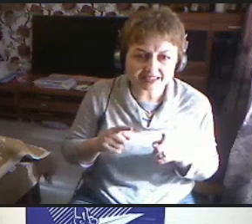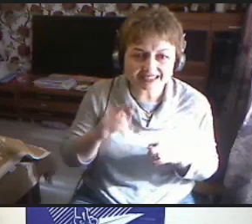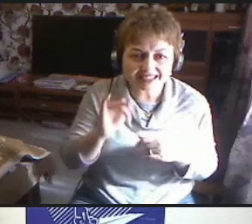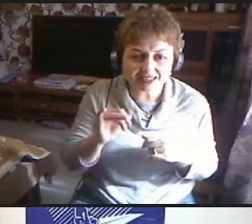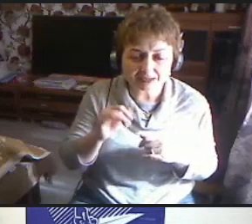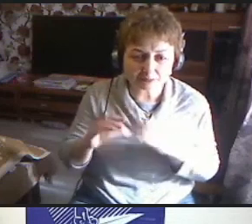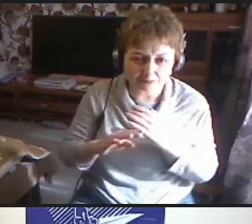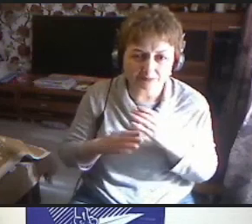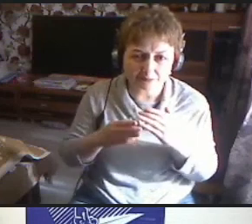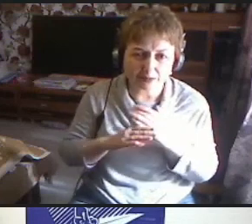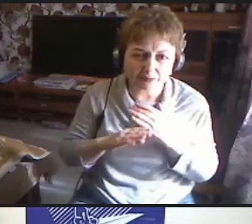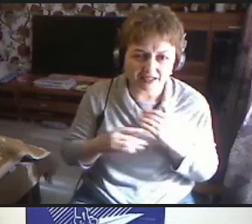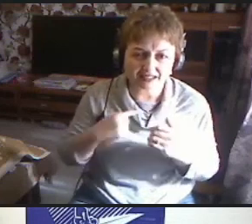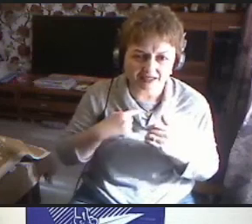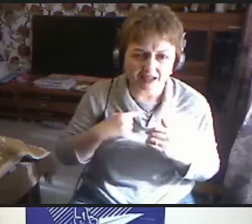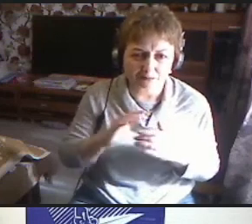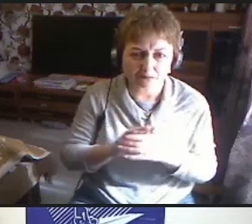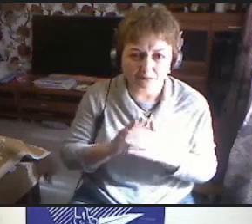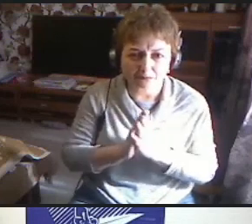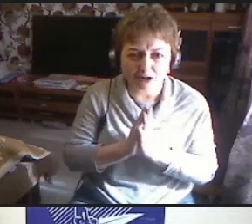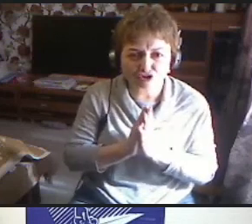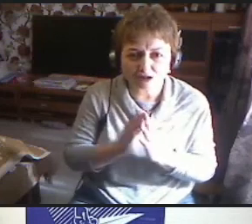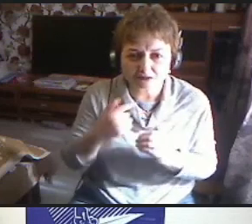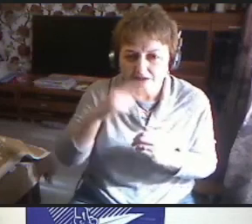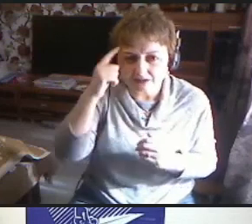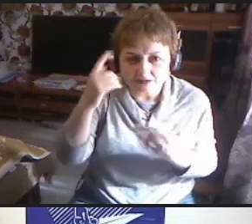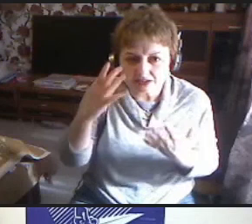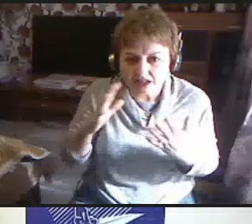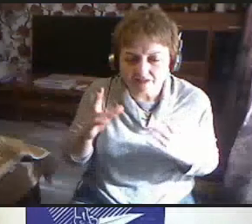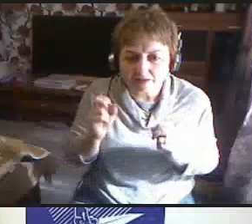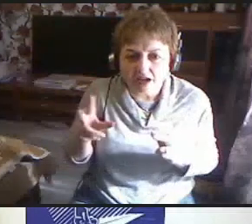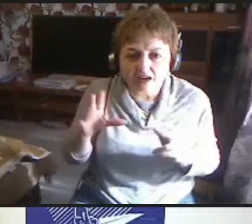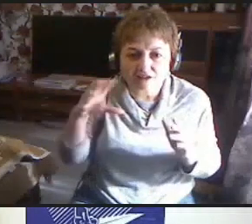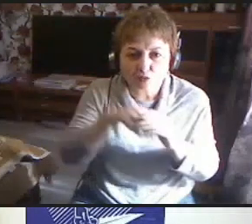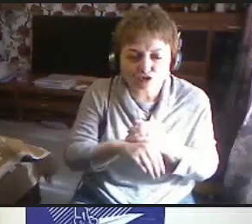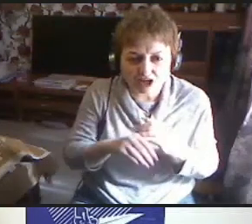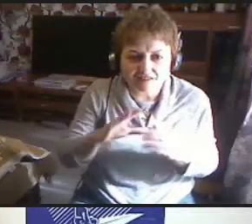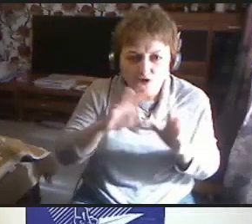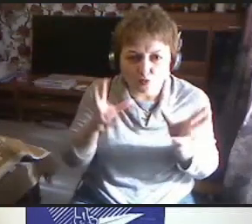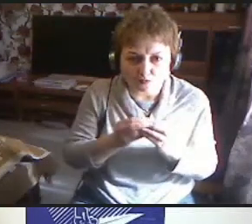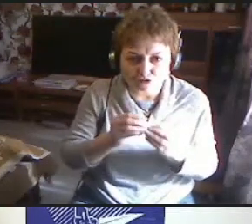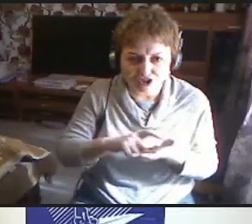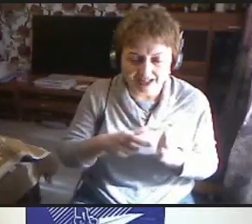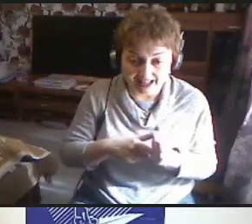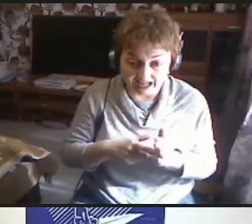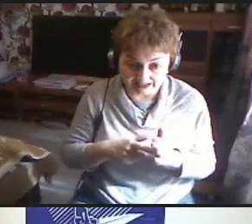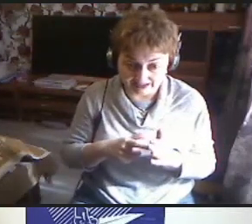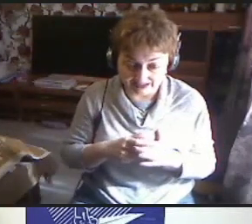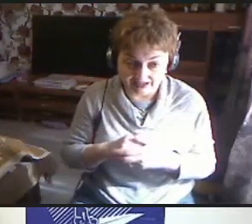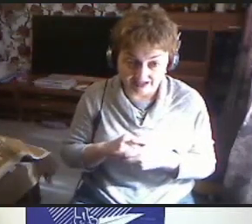и помогите нам, пожалуйста, мы пока не очень представляем, как его включать в общий класс.